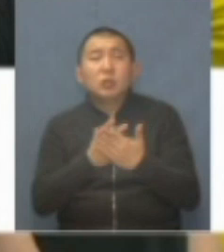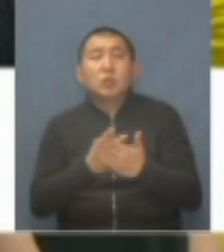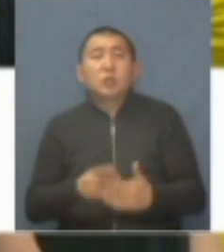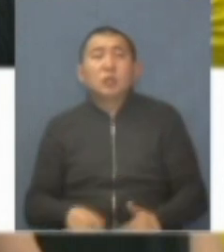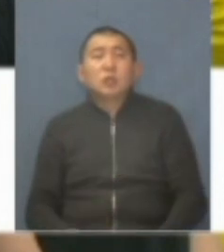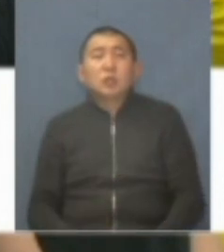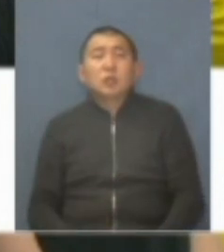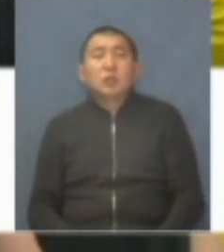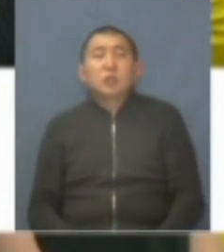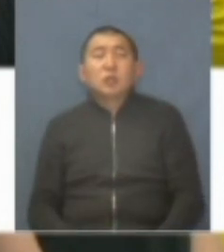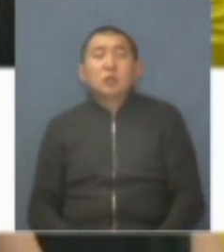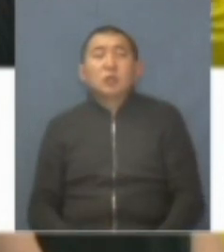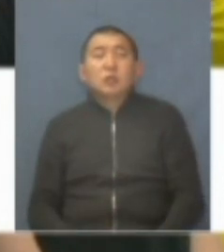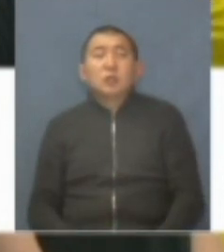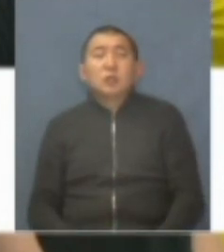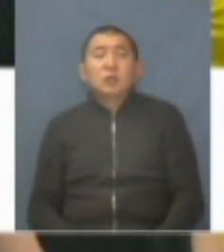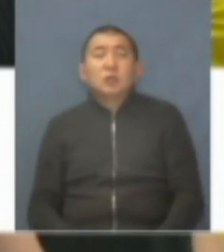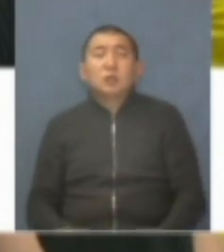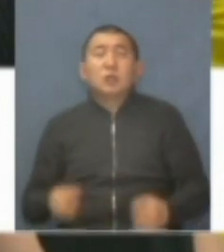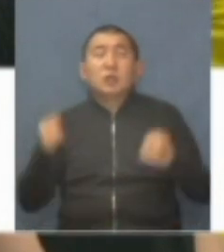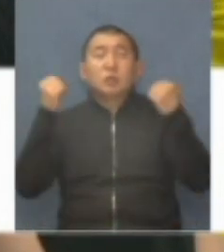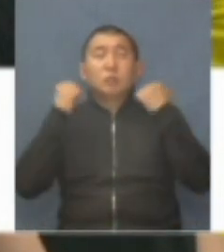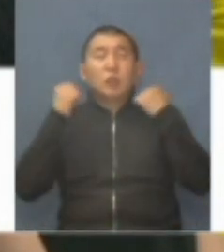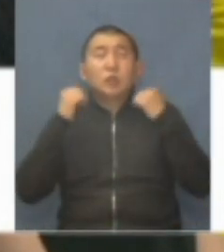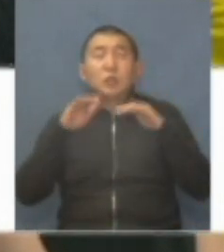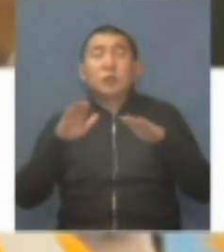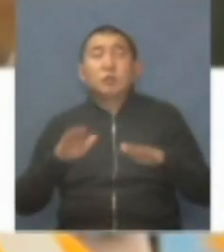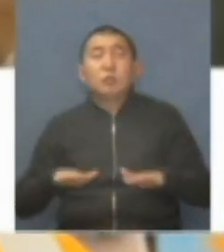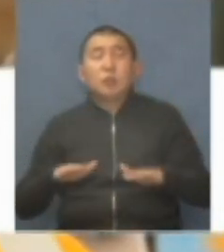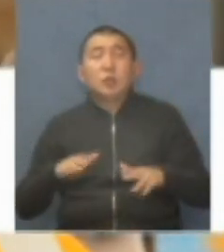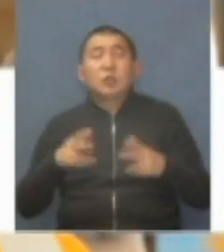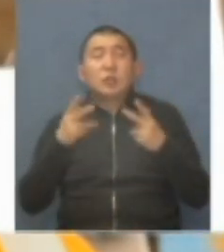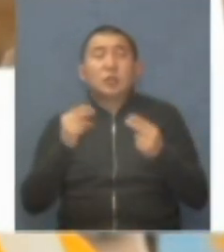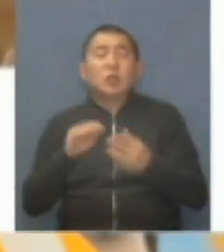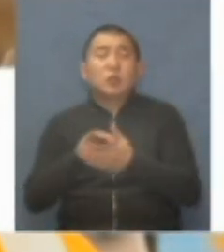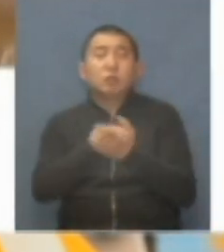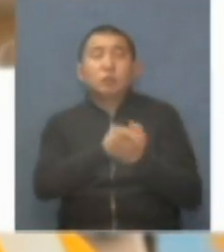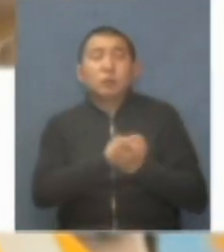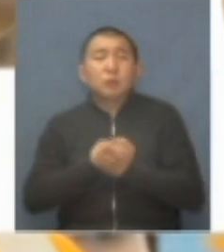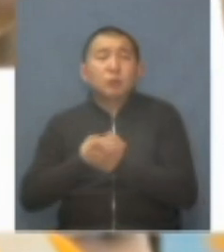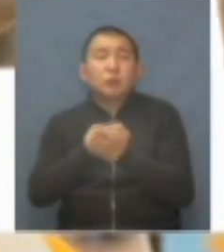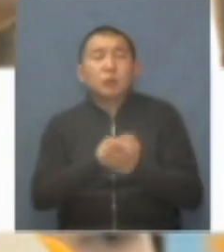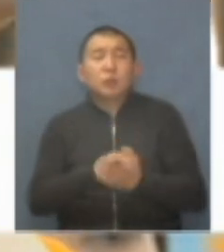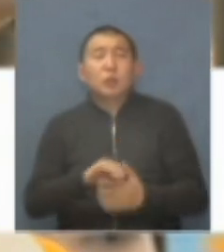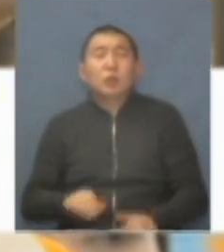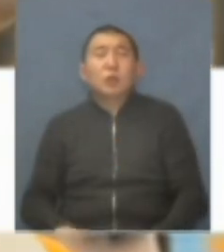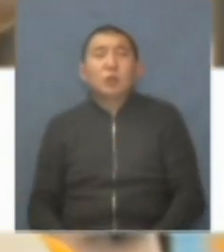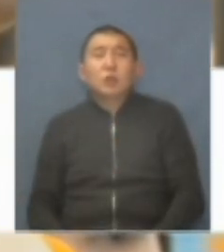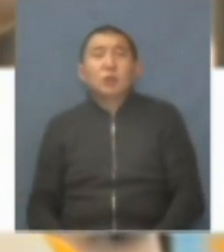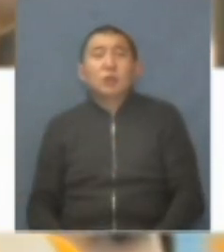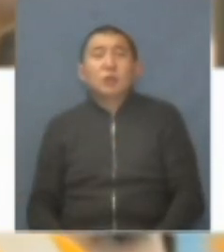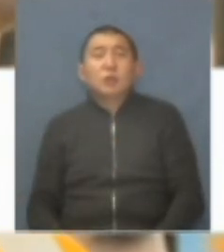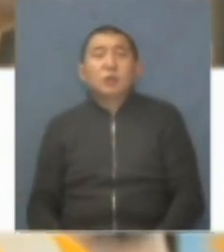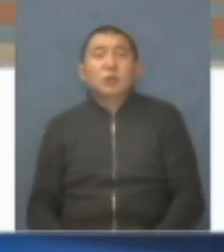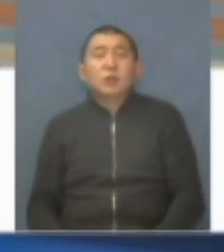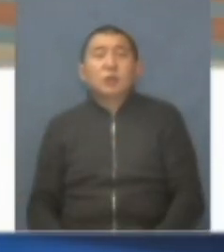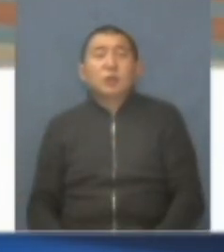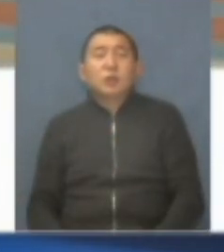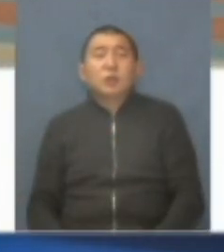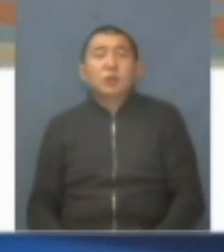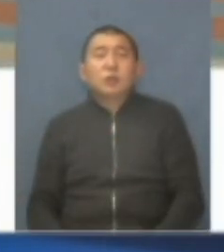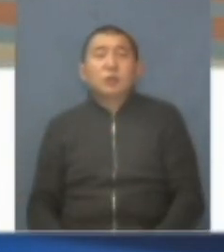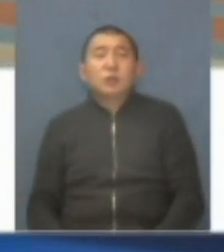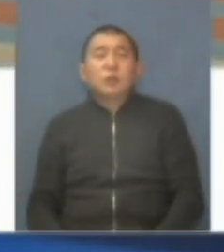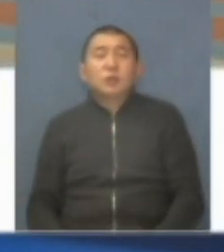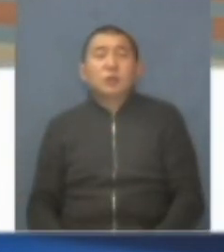залах госучреждений, а на спортивной арене, где царит дружеская атмосфера и не смолкают крики болельщиков. В